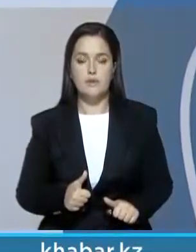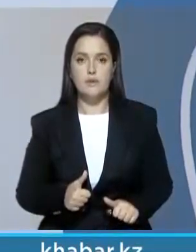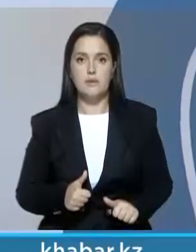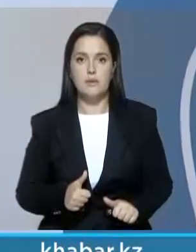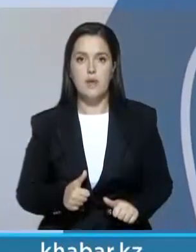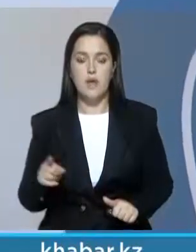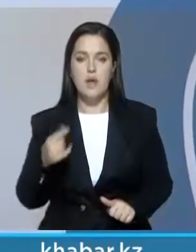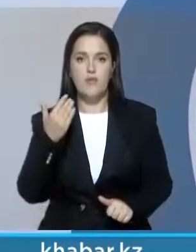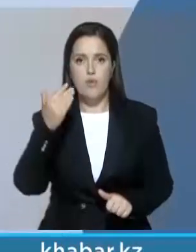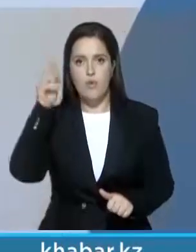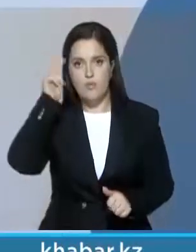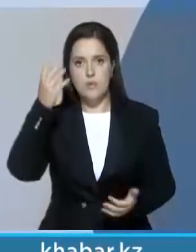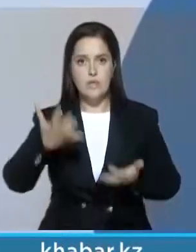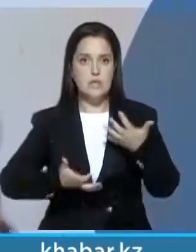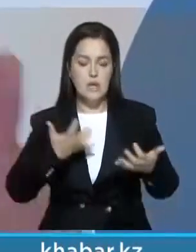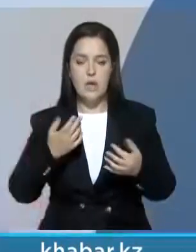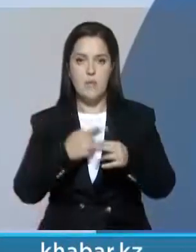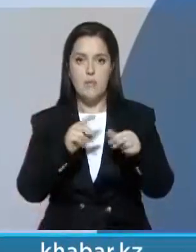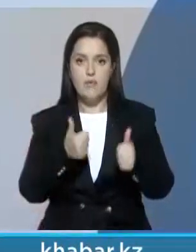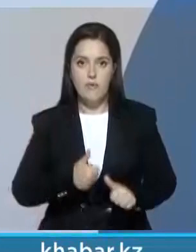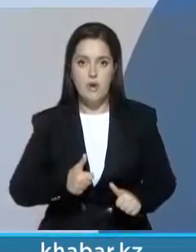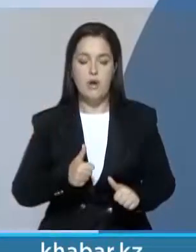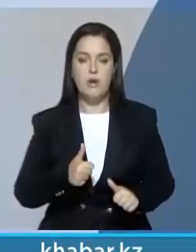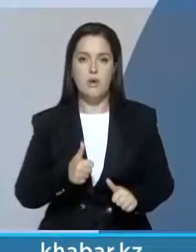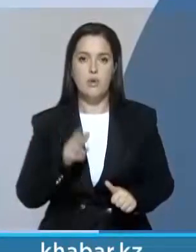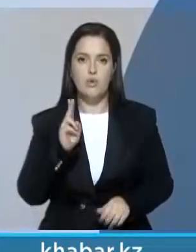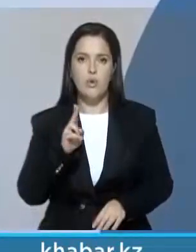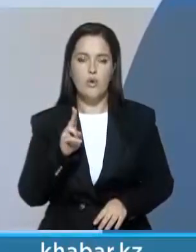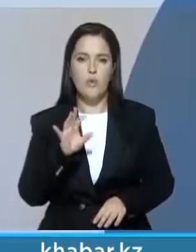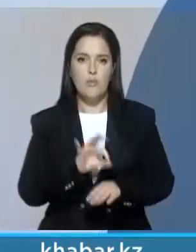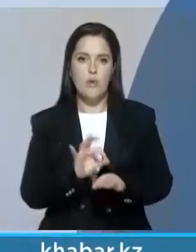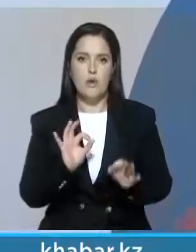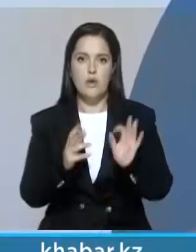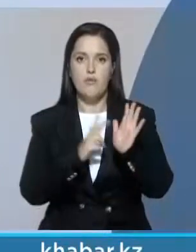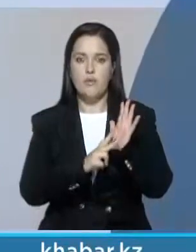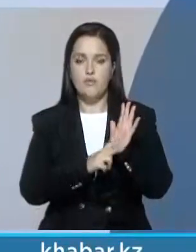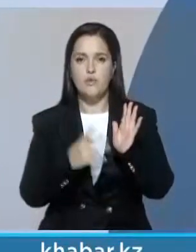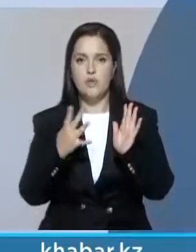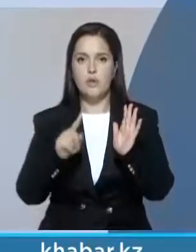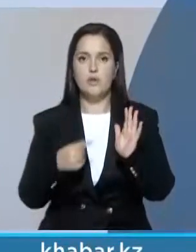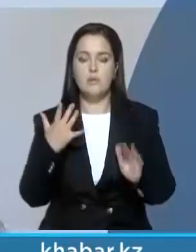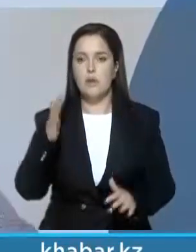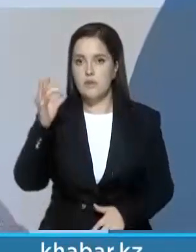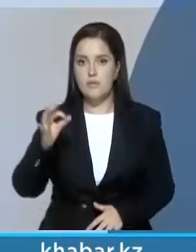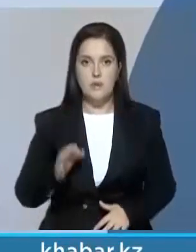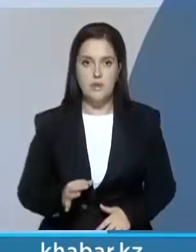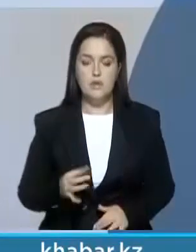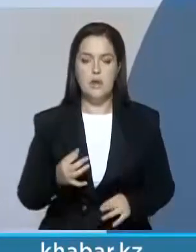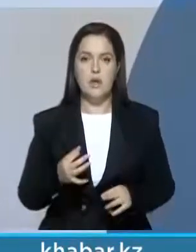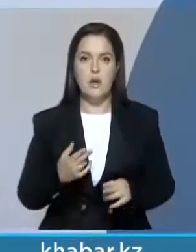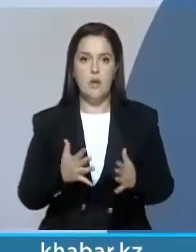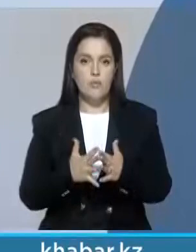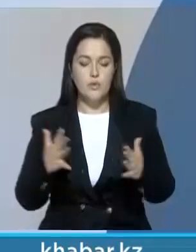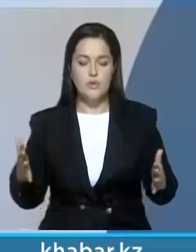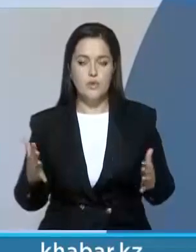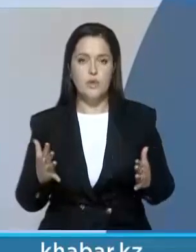По нашим исследованиям, дифференцированные формы, благоприятно протекающие формы составляют 84,5%. Это подавляющее